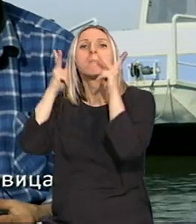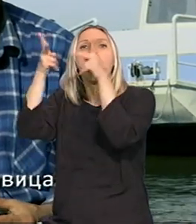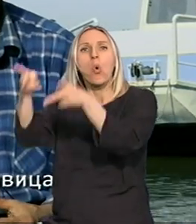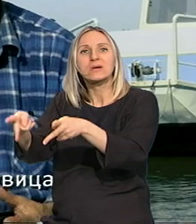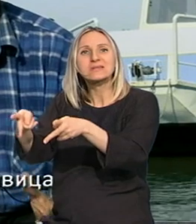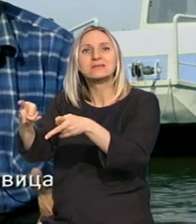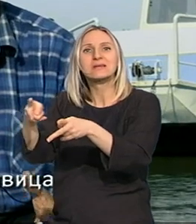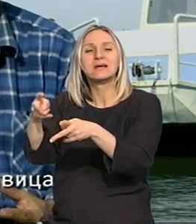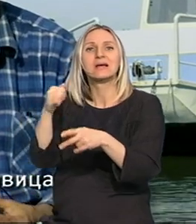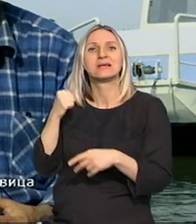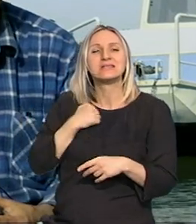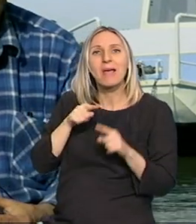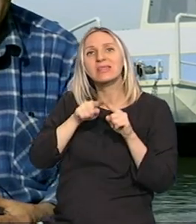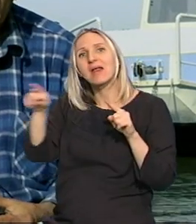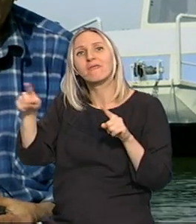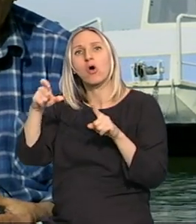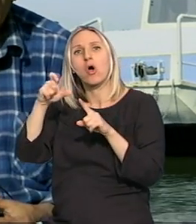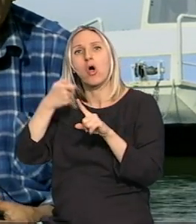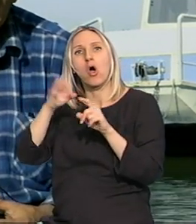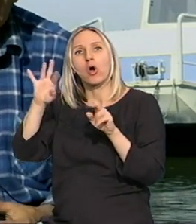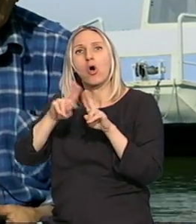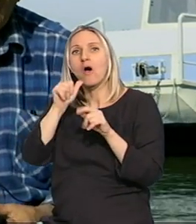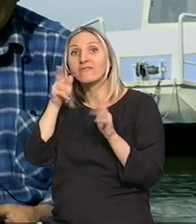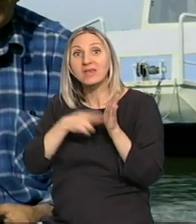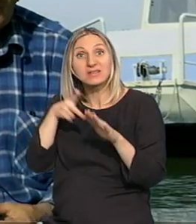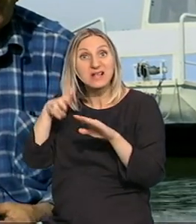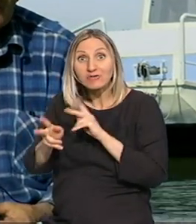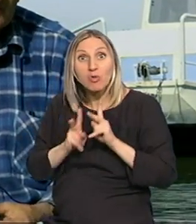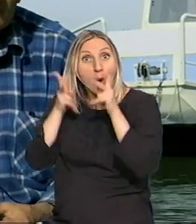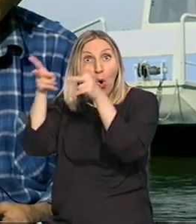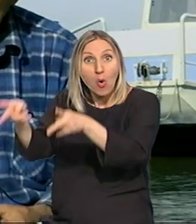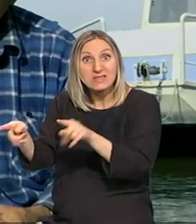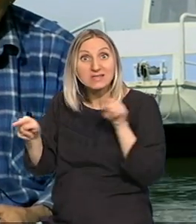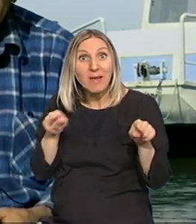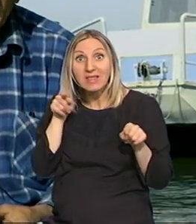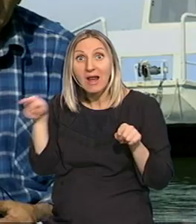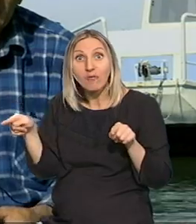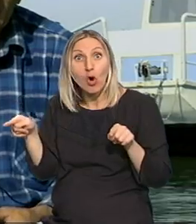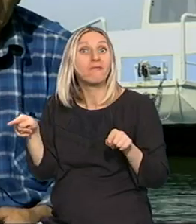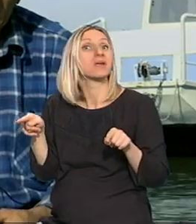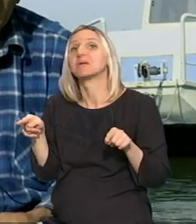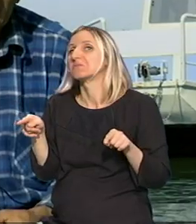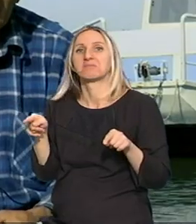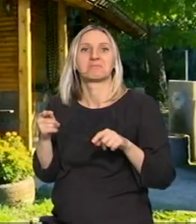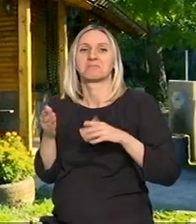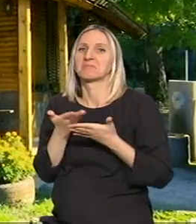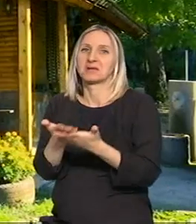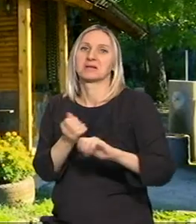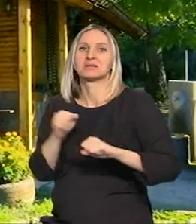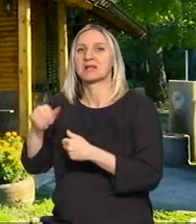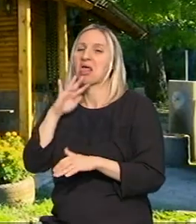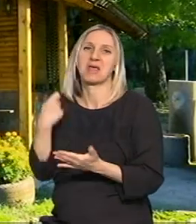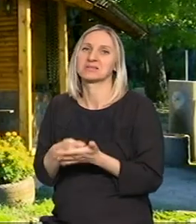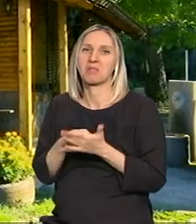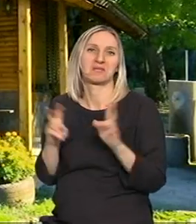Smederevo-Kovin. Kad je napravljen most Smederevo-Kovin, onda je prestala Skela da radi. I ljudi